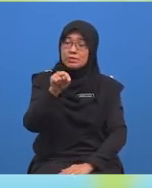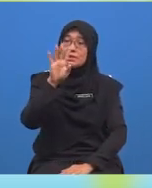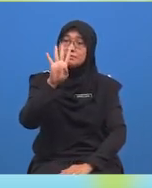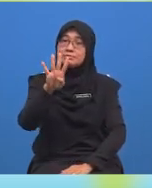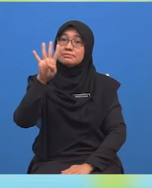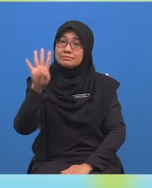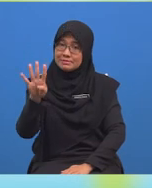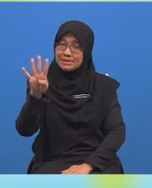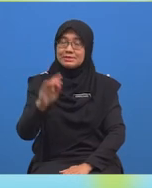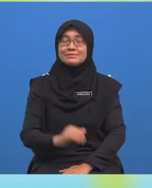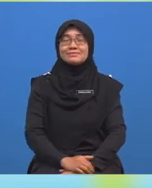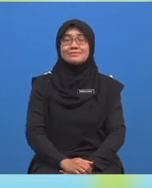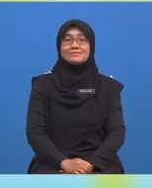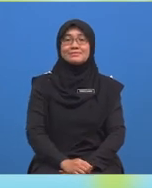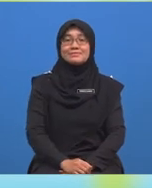1.44.